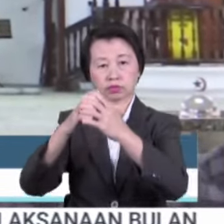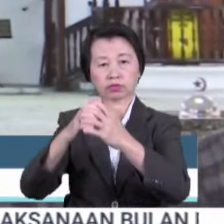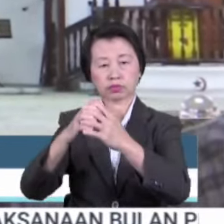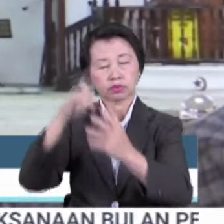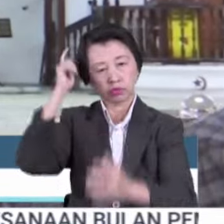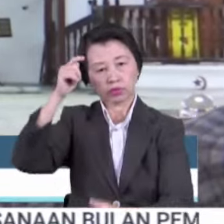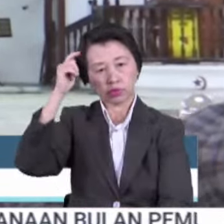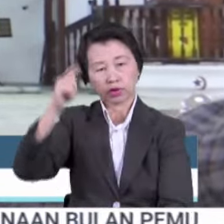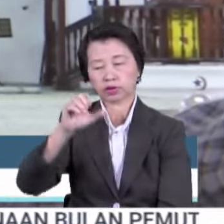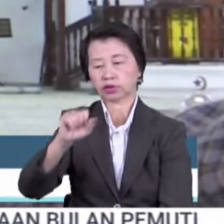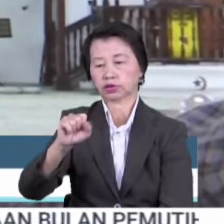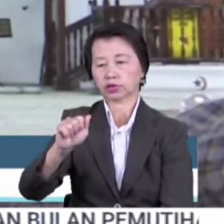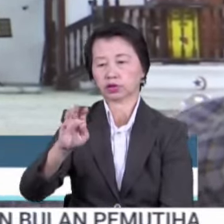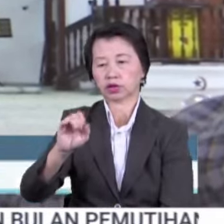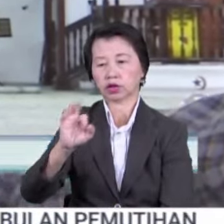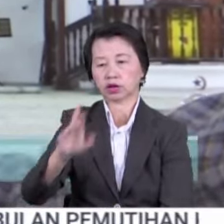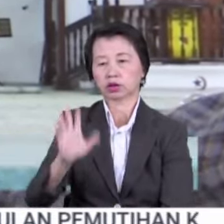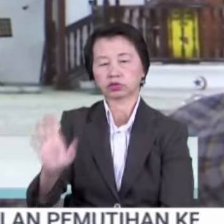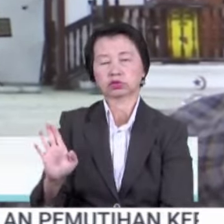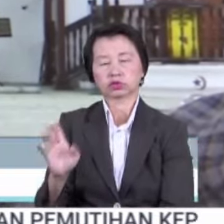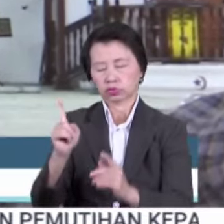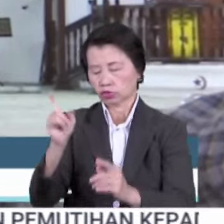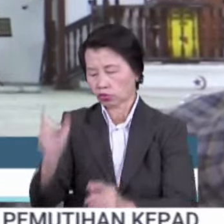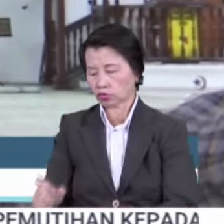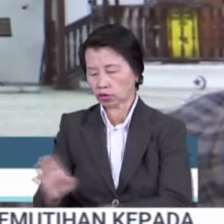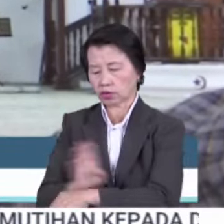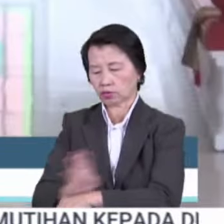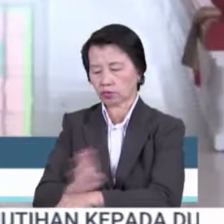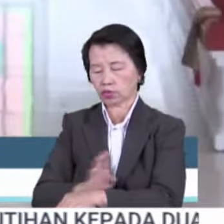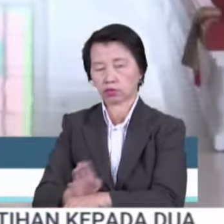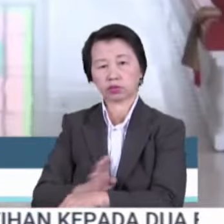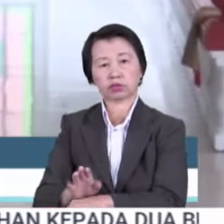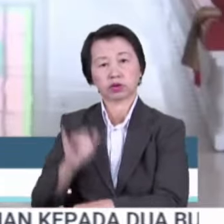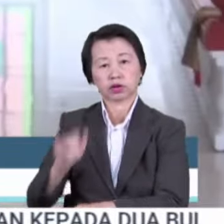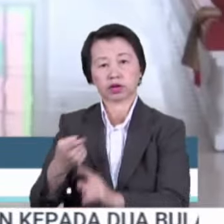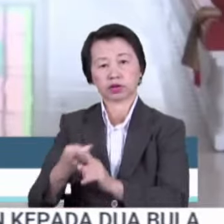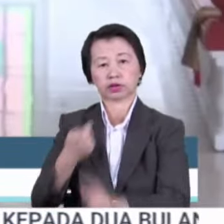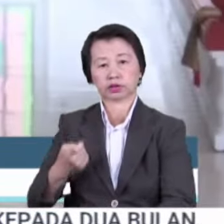Safar seorang pedagang seorang bangsawan